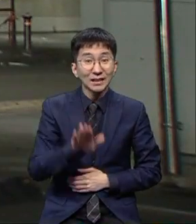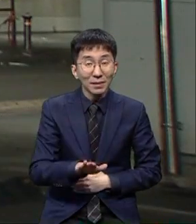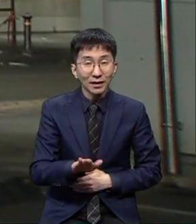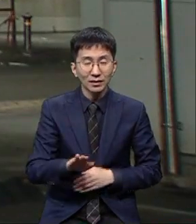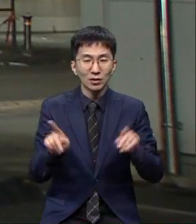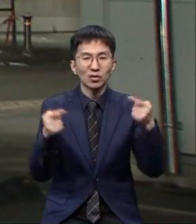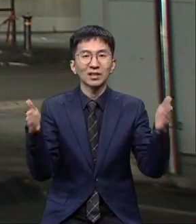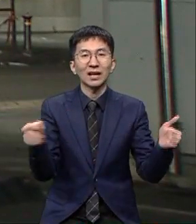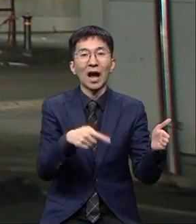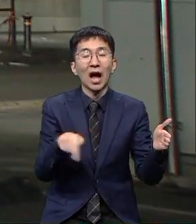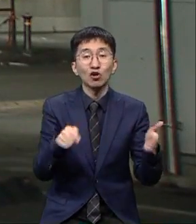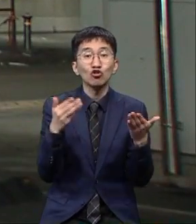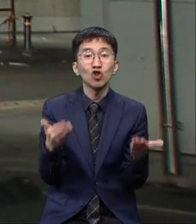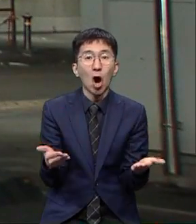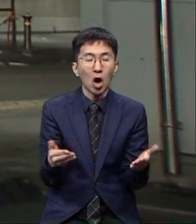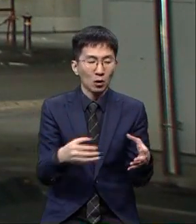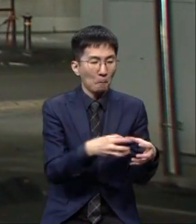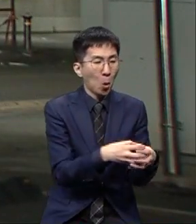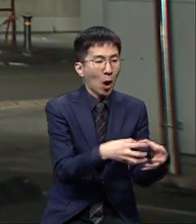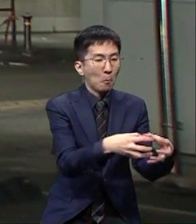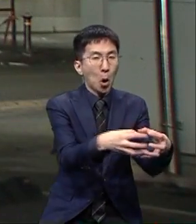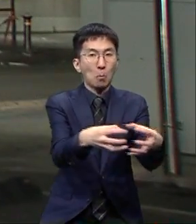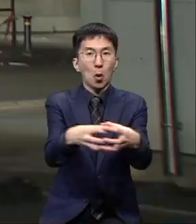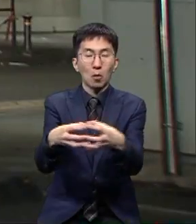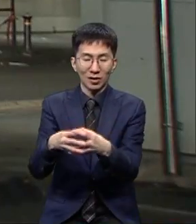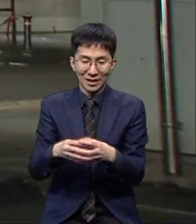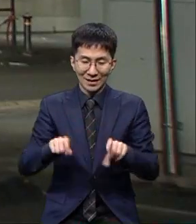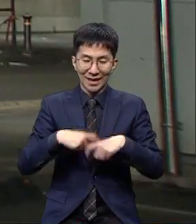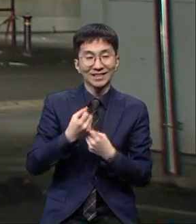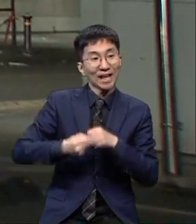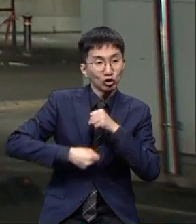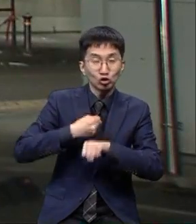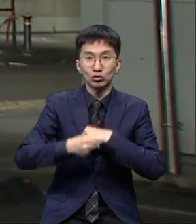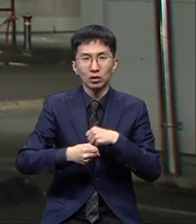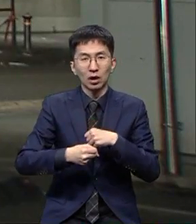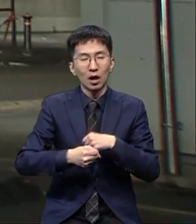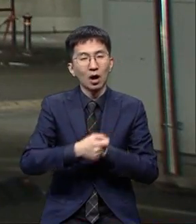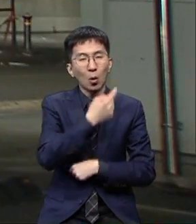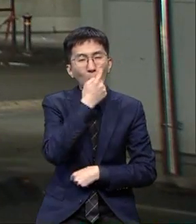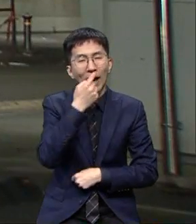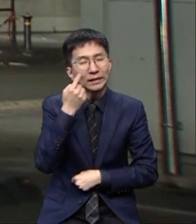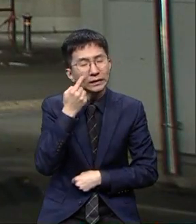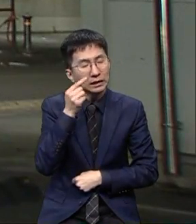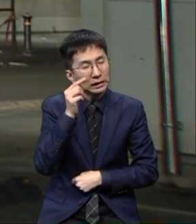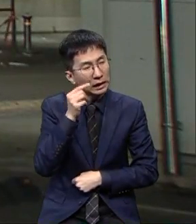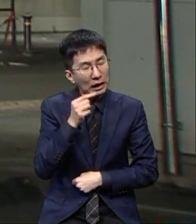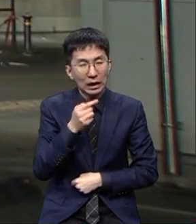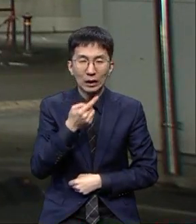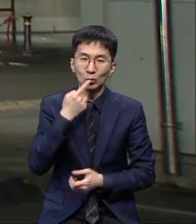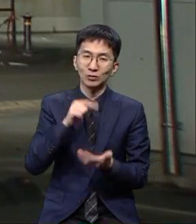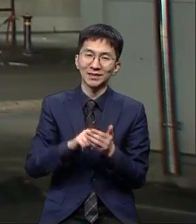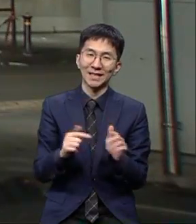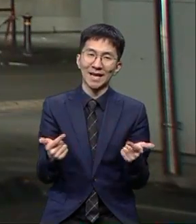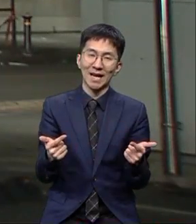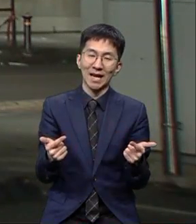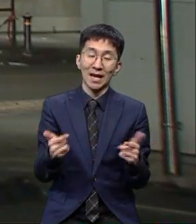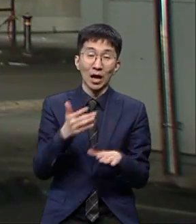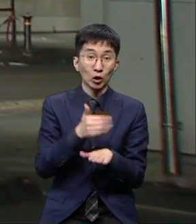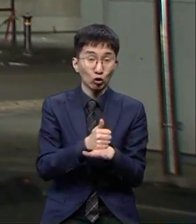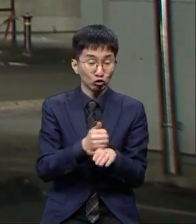맞아 근처에서 모임을 갖거나 개별적으로 자유시간을 보낸 걸 일일이 확인하기 쉽지 않습니다. 이 때문에 주변